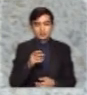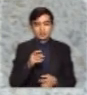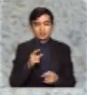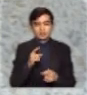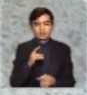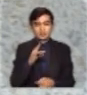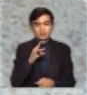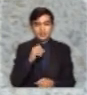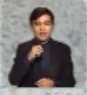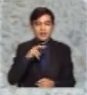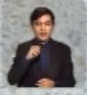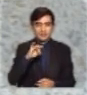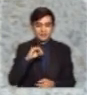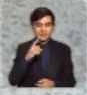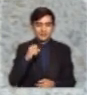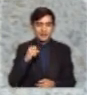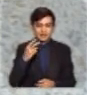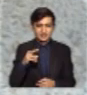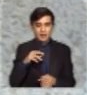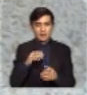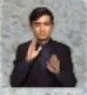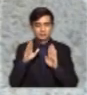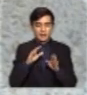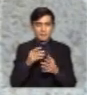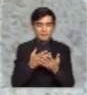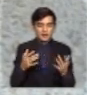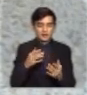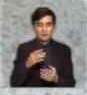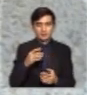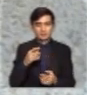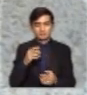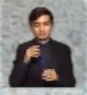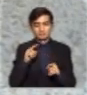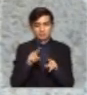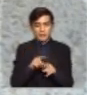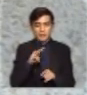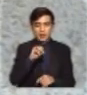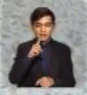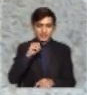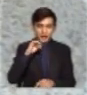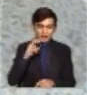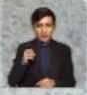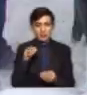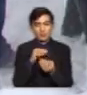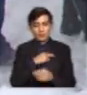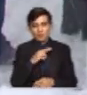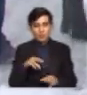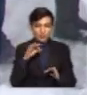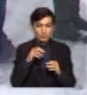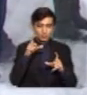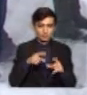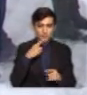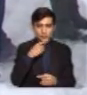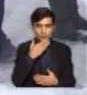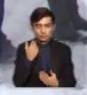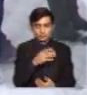реализовываться венки, мраморные плиты, там, мозаики и так далее, и так далее. То есть про усопших там разговора не было. По словам